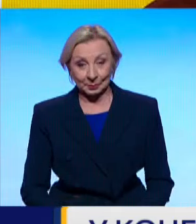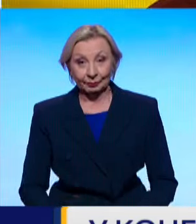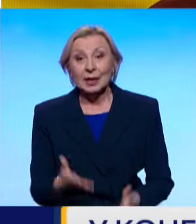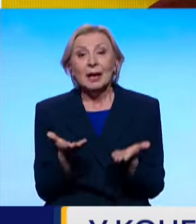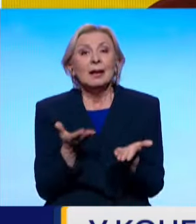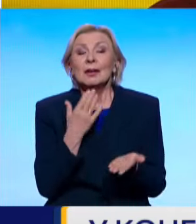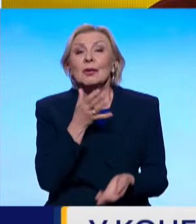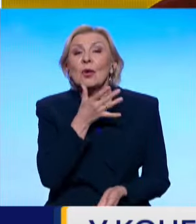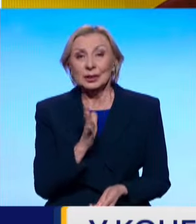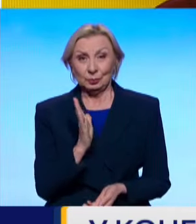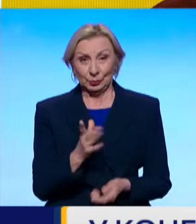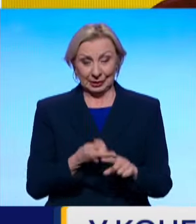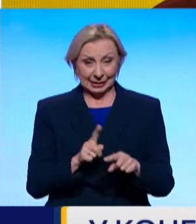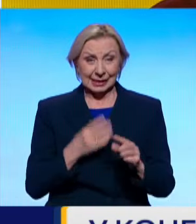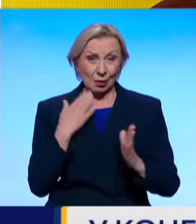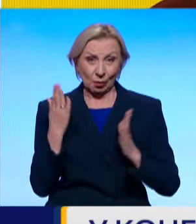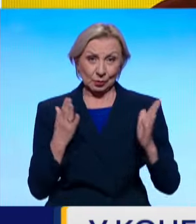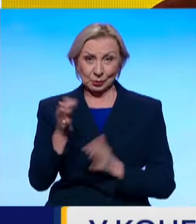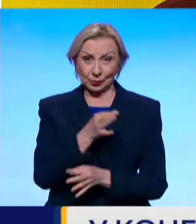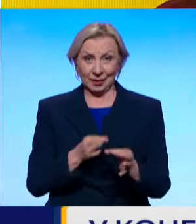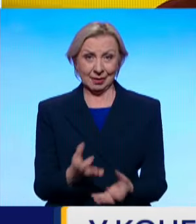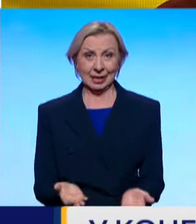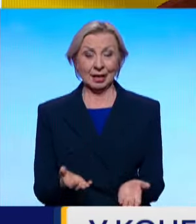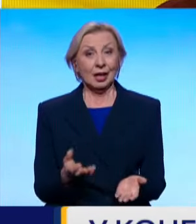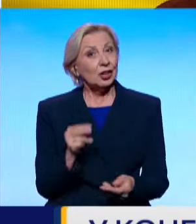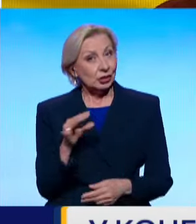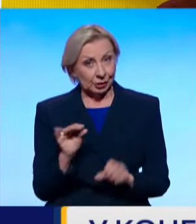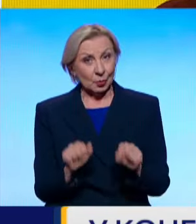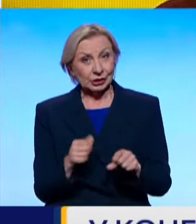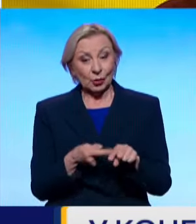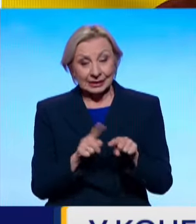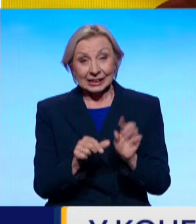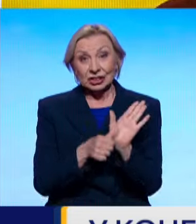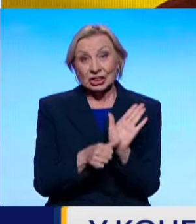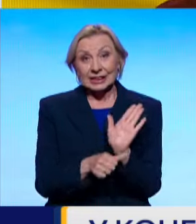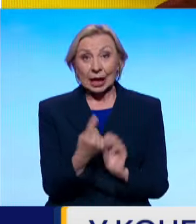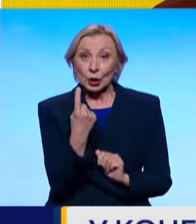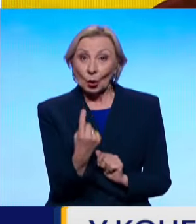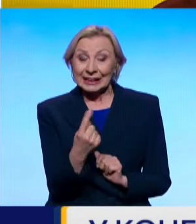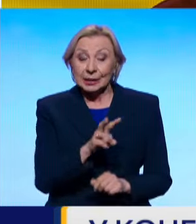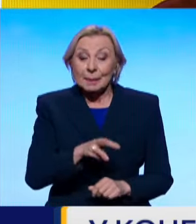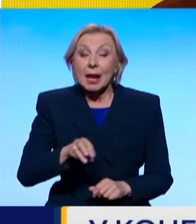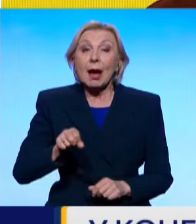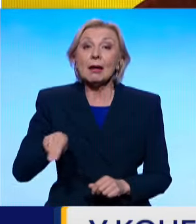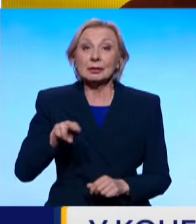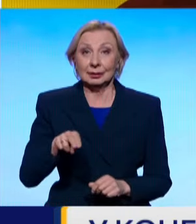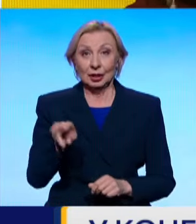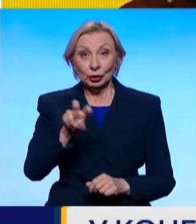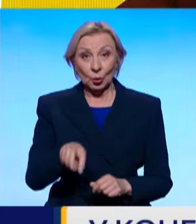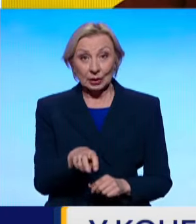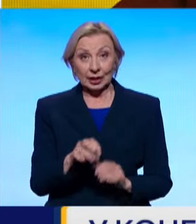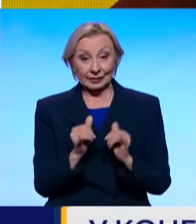це голосування? І можливий такий розвиток подій, коли оці майже 61 мільярд доларів для України